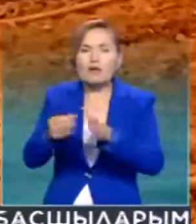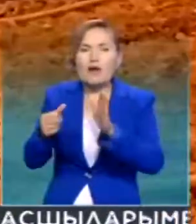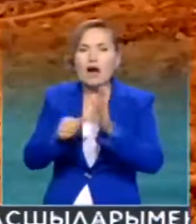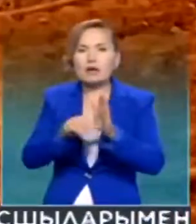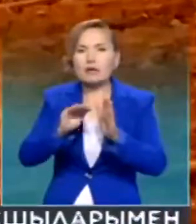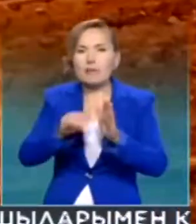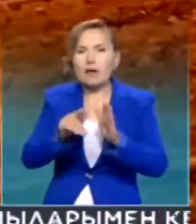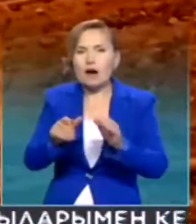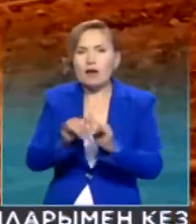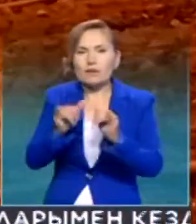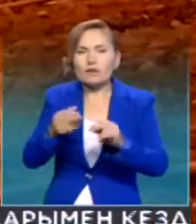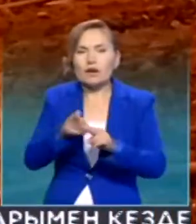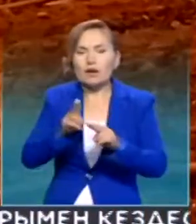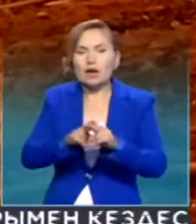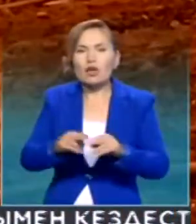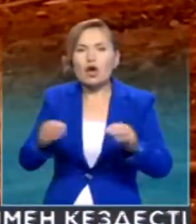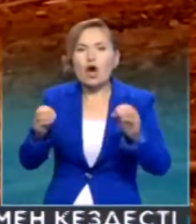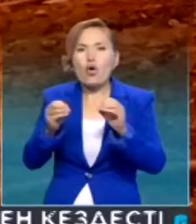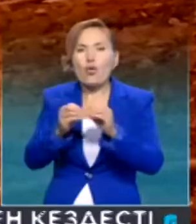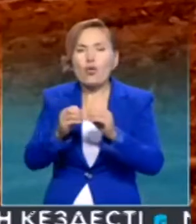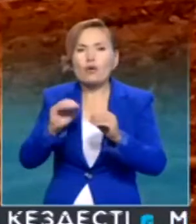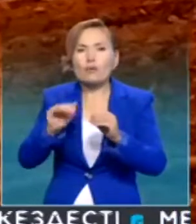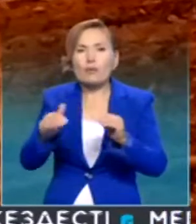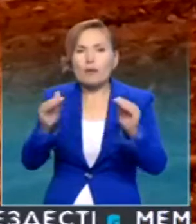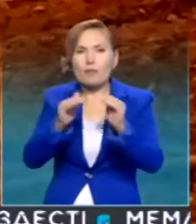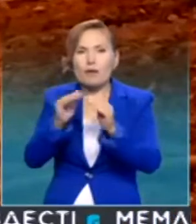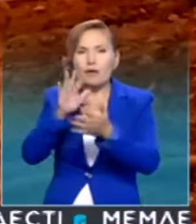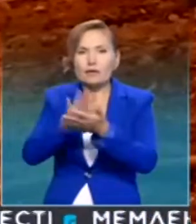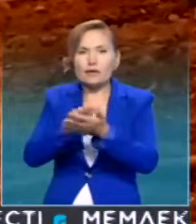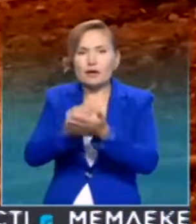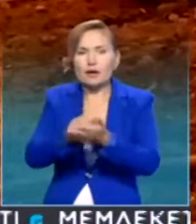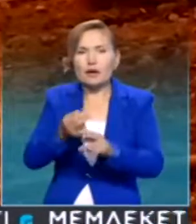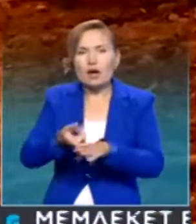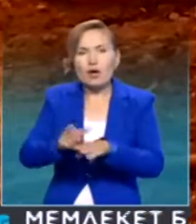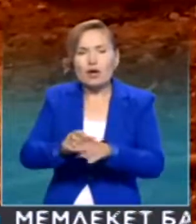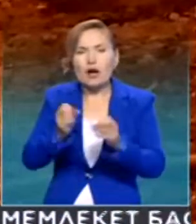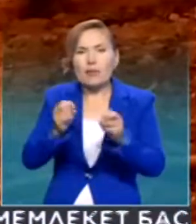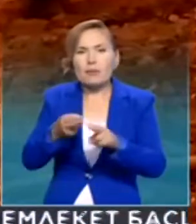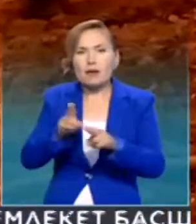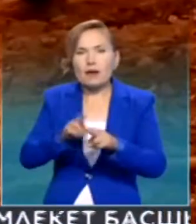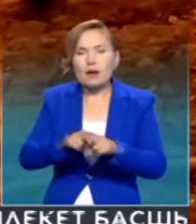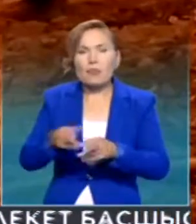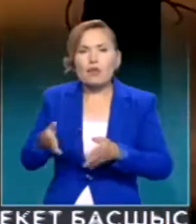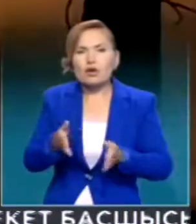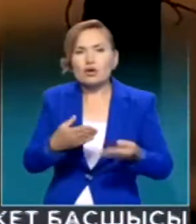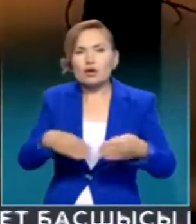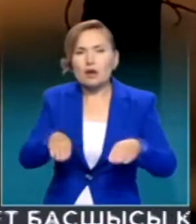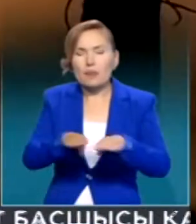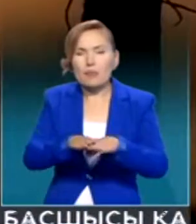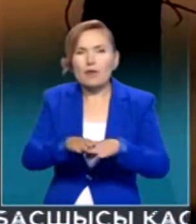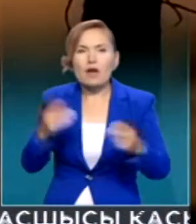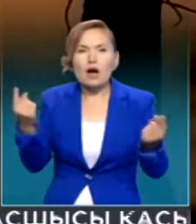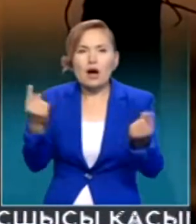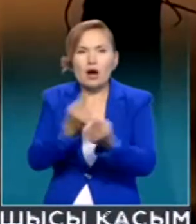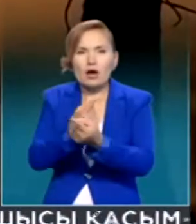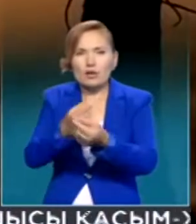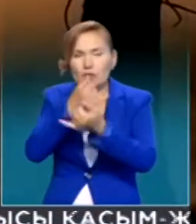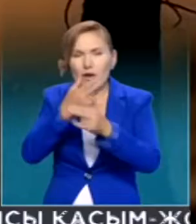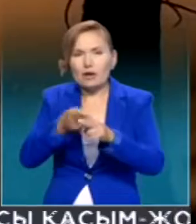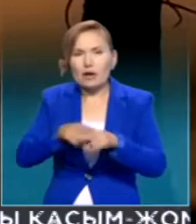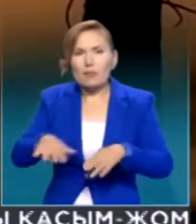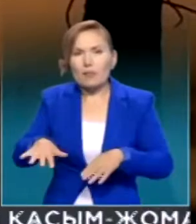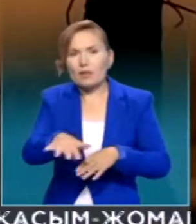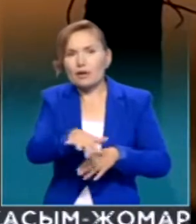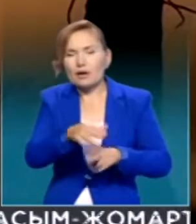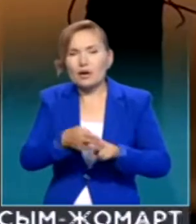6000-нан асқан. Ондаған баспана күлге айналды. 3000-нан астам нысанға қауіп төніп тұр. Бірнеше жол жабылып, қатынас қиындаған. Тіпті